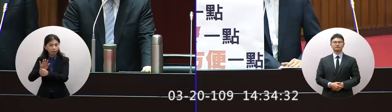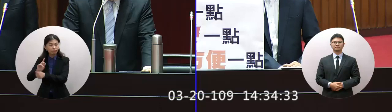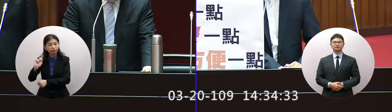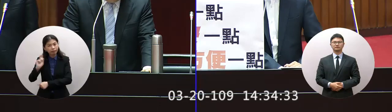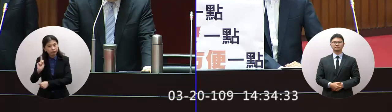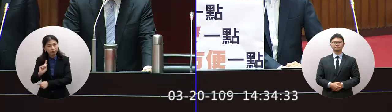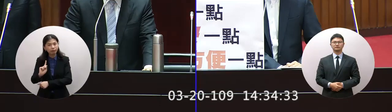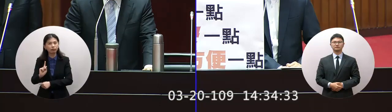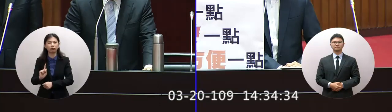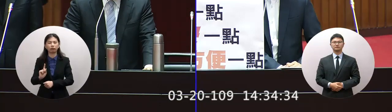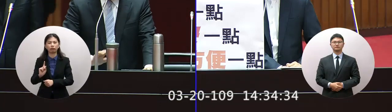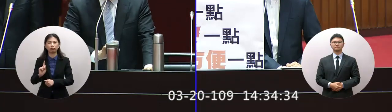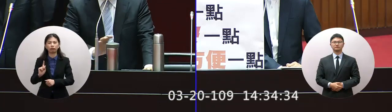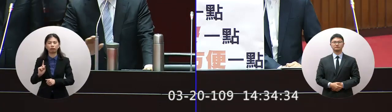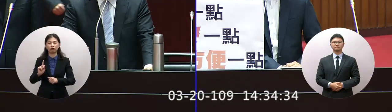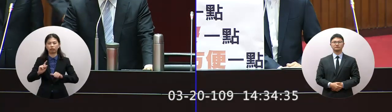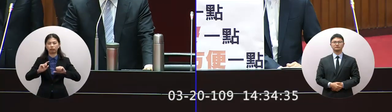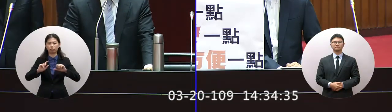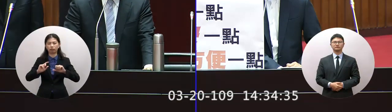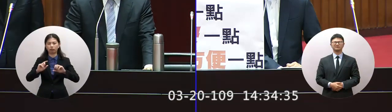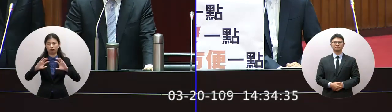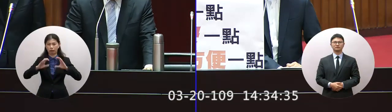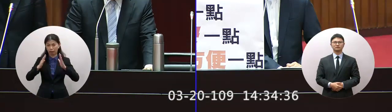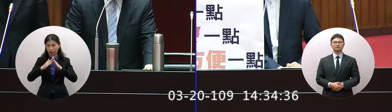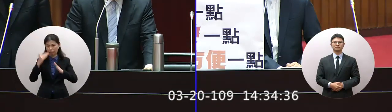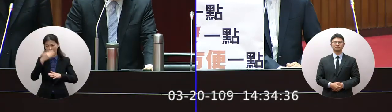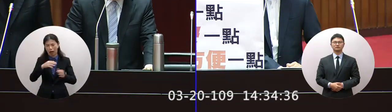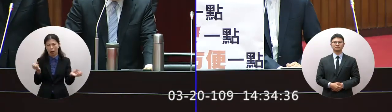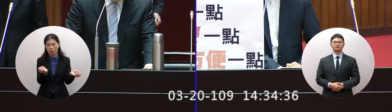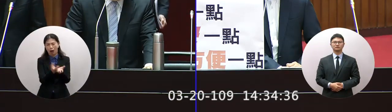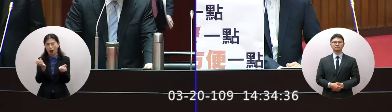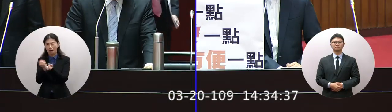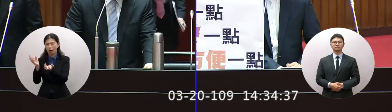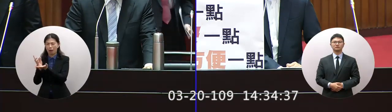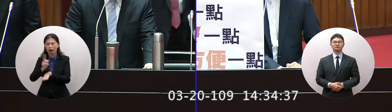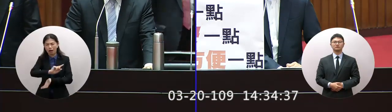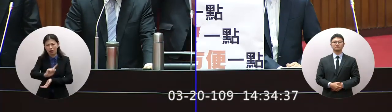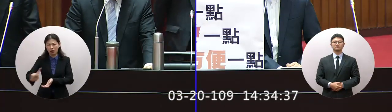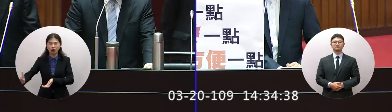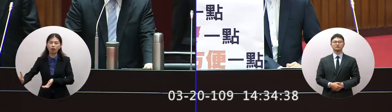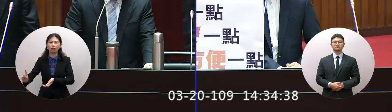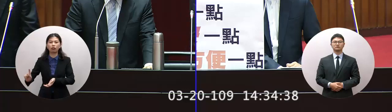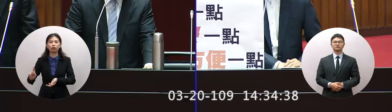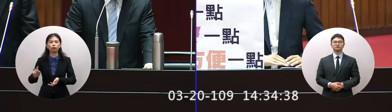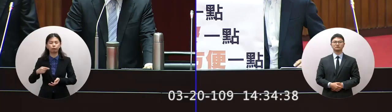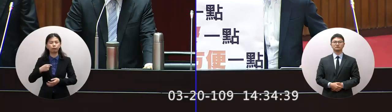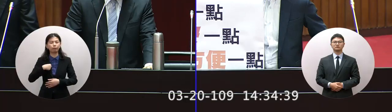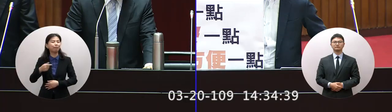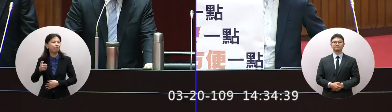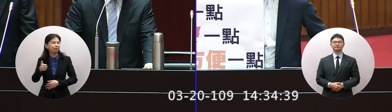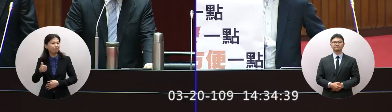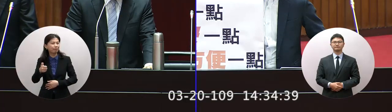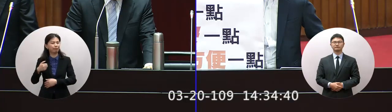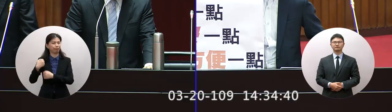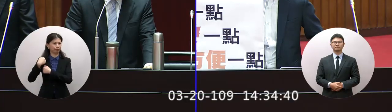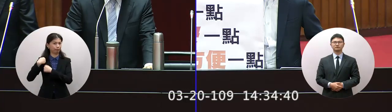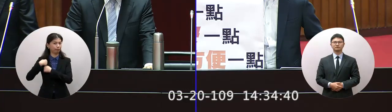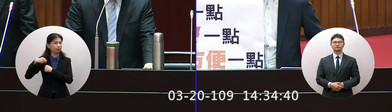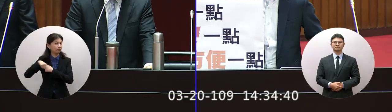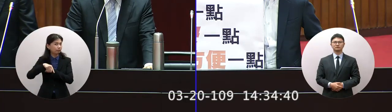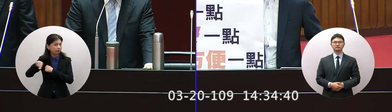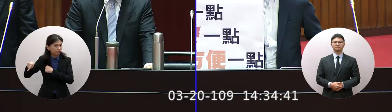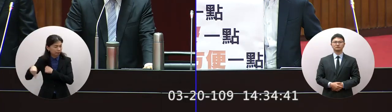家有发生任何灾难事变时，我们非常感谢国军弟